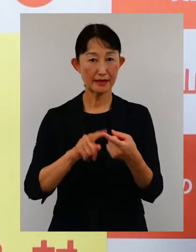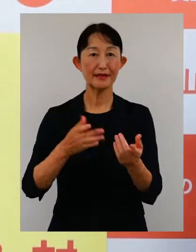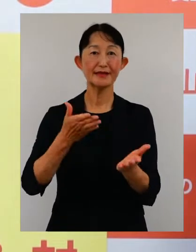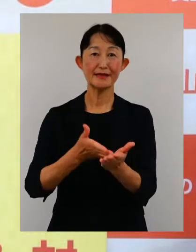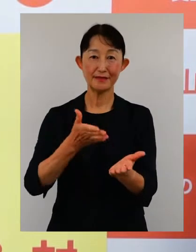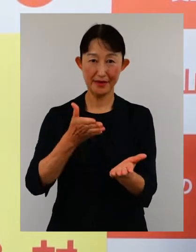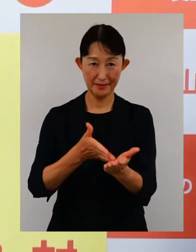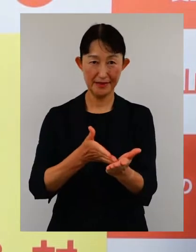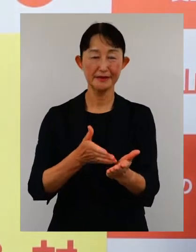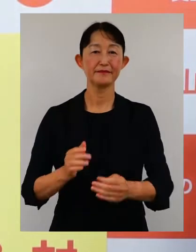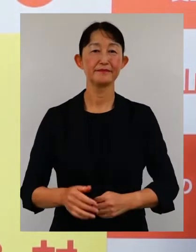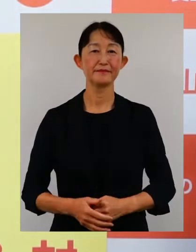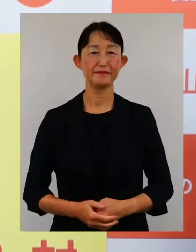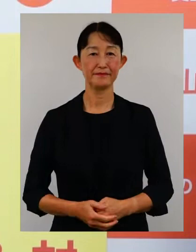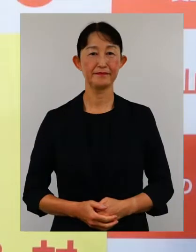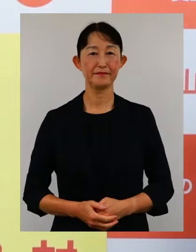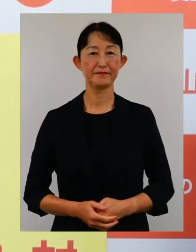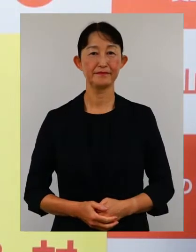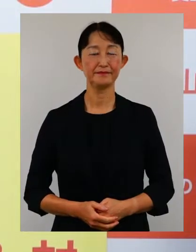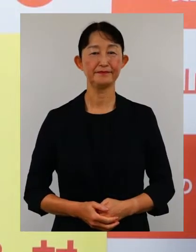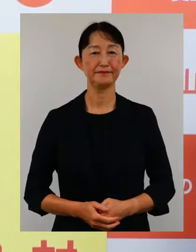沿ってご説明いたします。